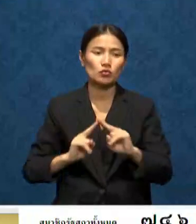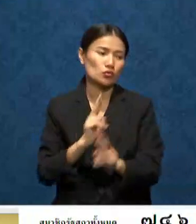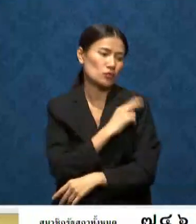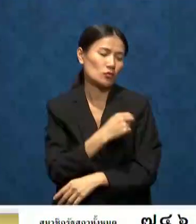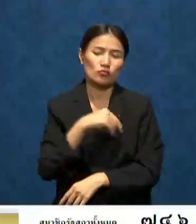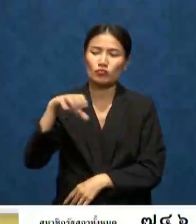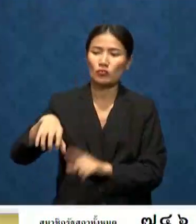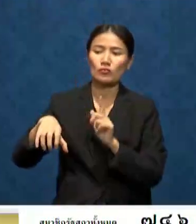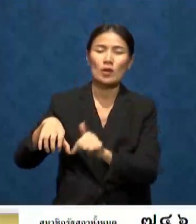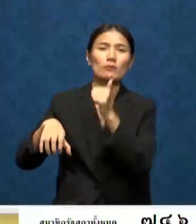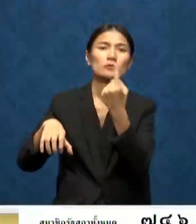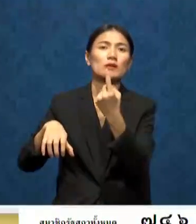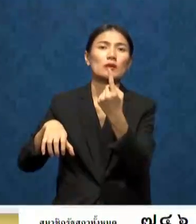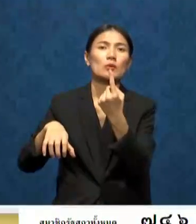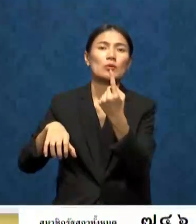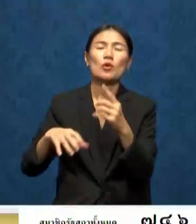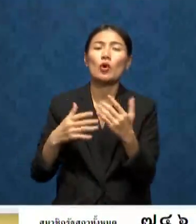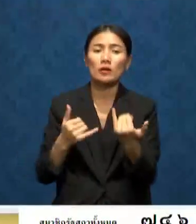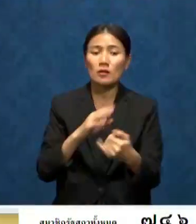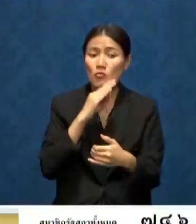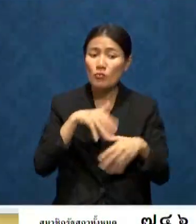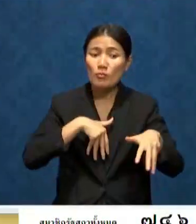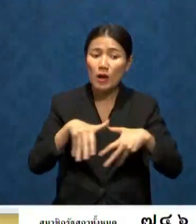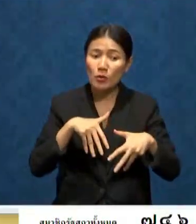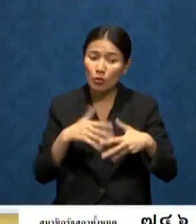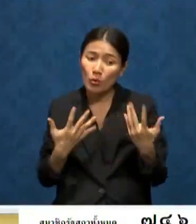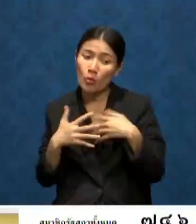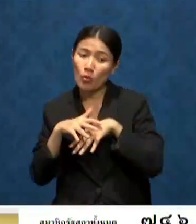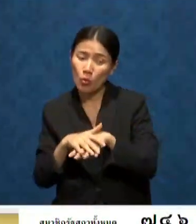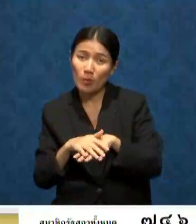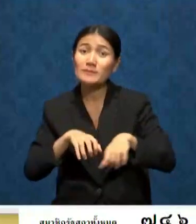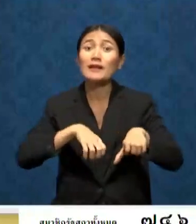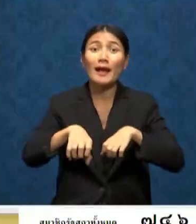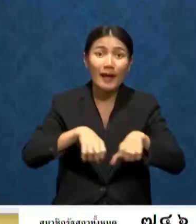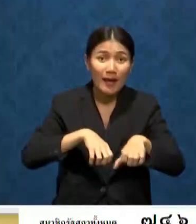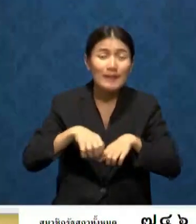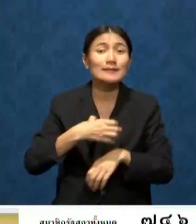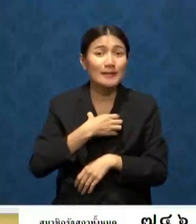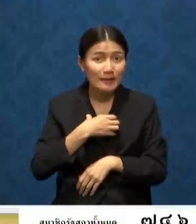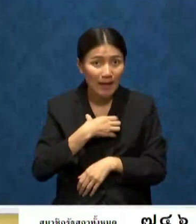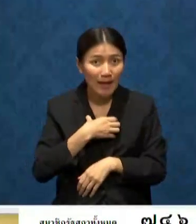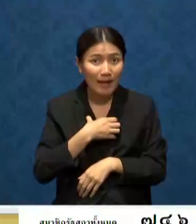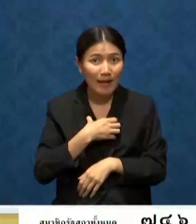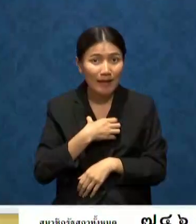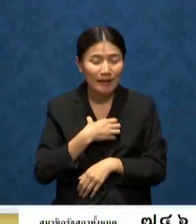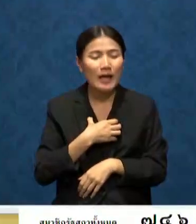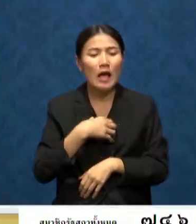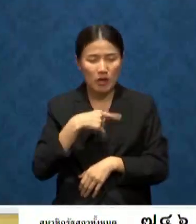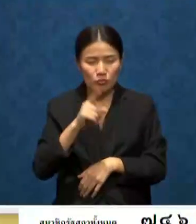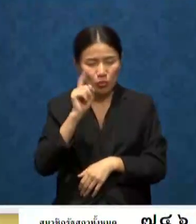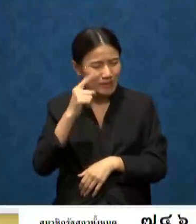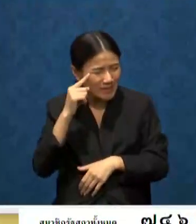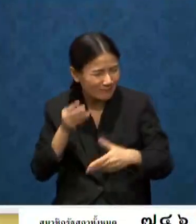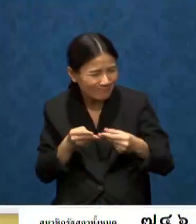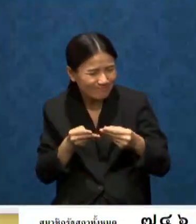ดั่งนั้นถาจะให้ปัจชชนเข้ามามส่รร่วมในกานบริหารเขศสขภาพก็จะทำให้มีประสิทธิภาพมากขึ้น